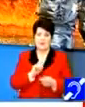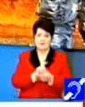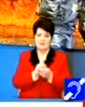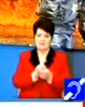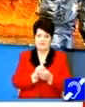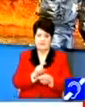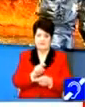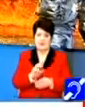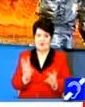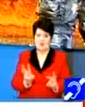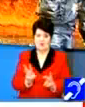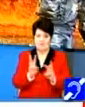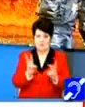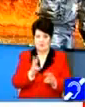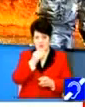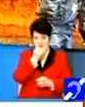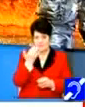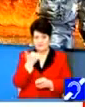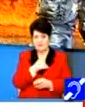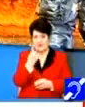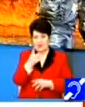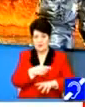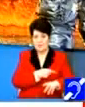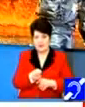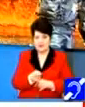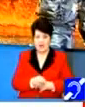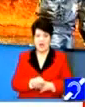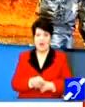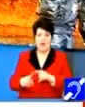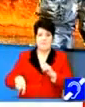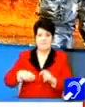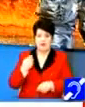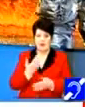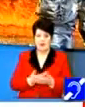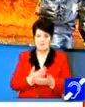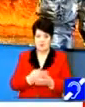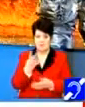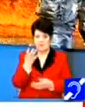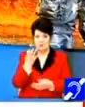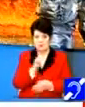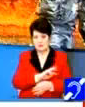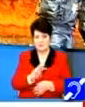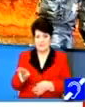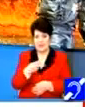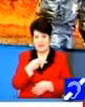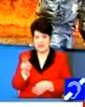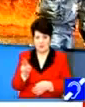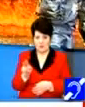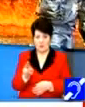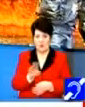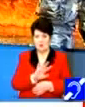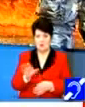ore în șir, iar fumul gros se putea vedea de la kilometri distanță. Paguba este estimată la aproximativ 400.000 de euro. Marfa nu